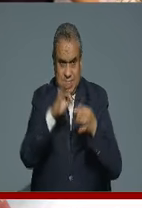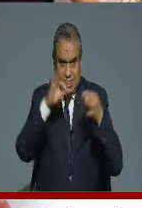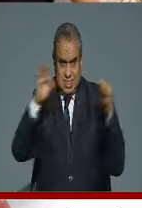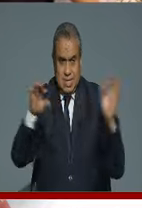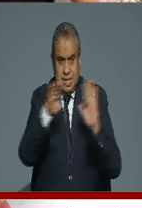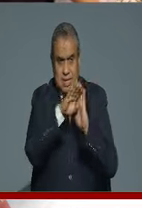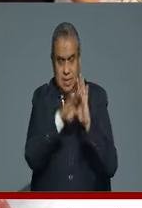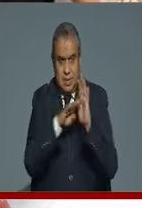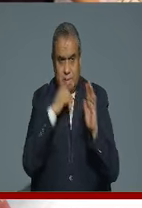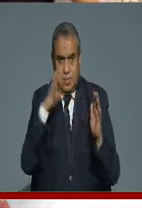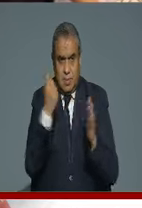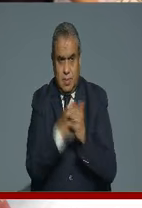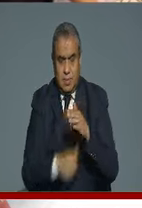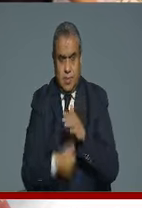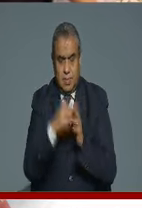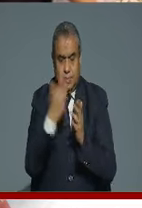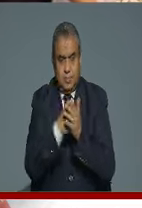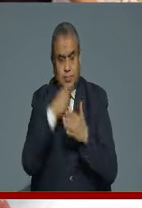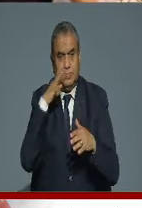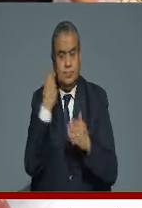وبس كمان من منظور تاني،